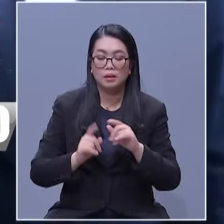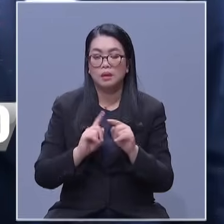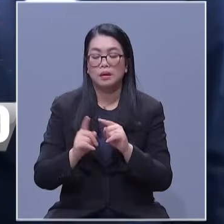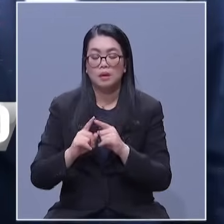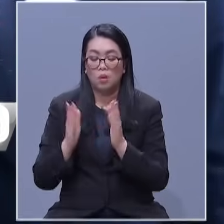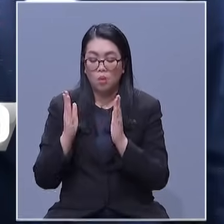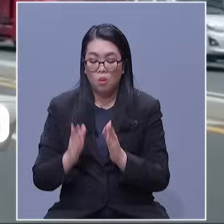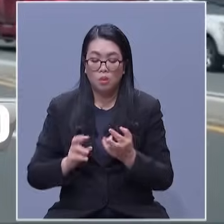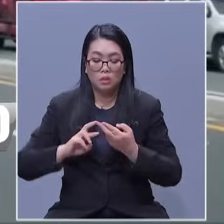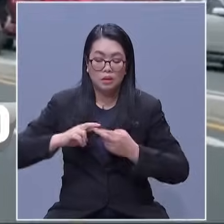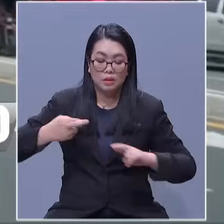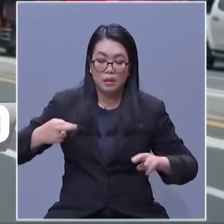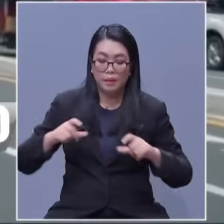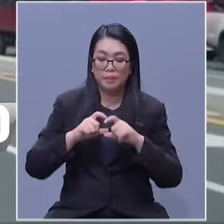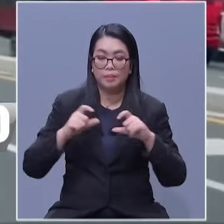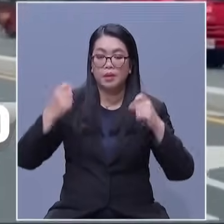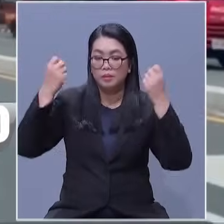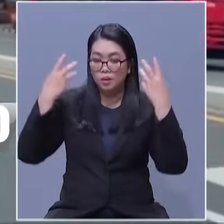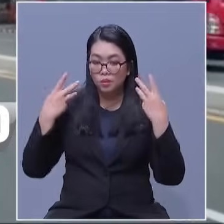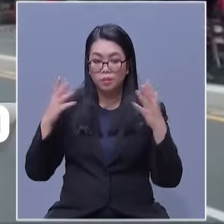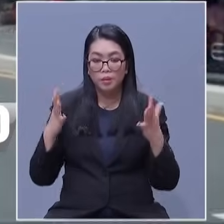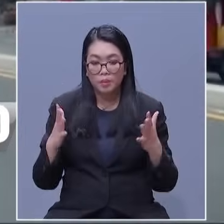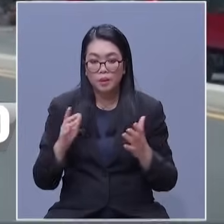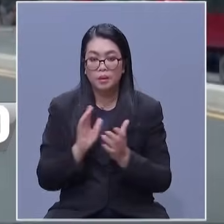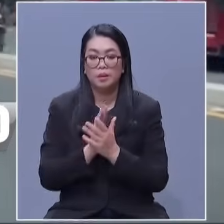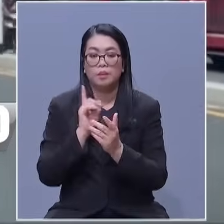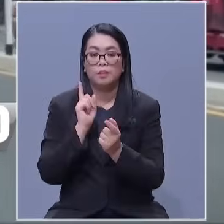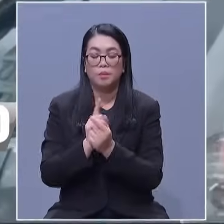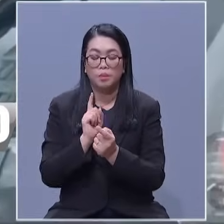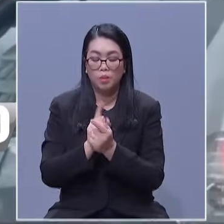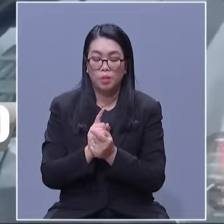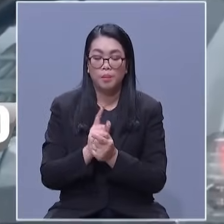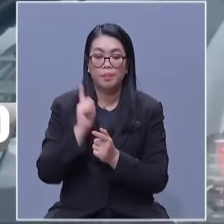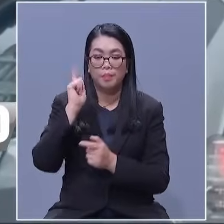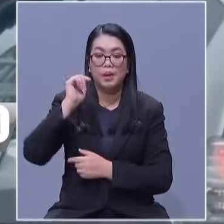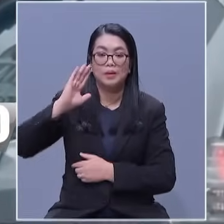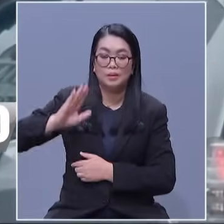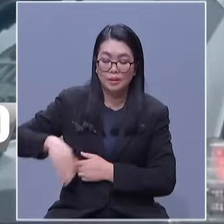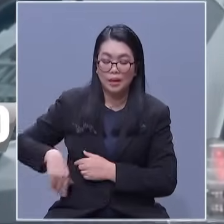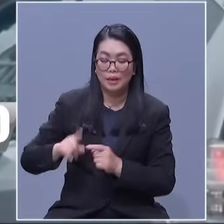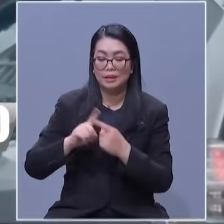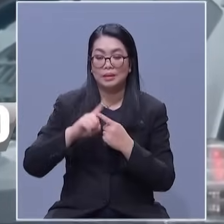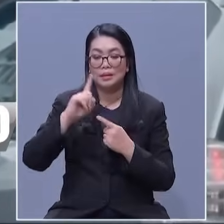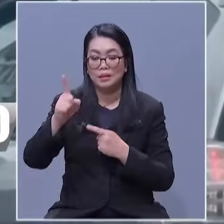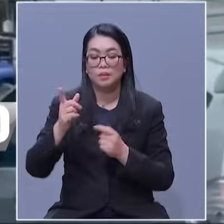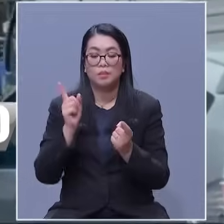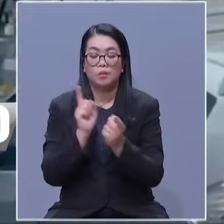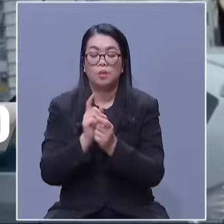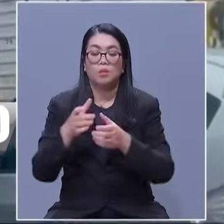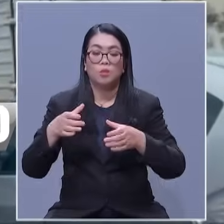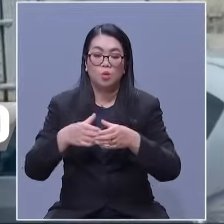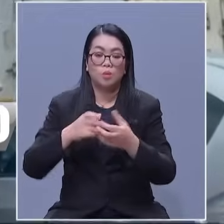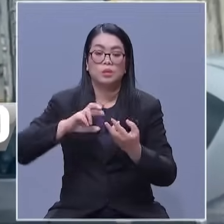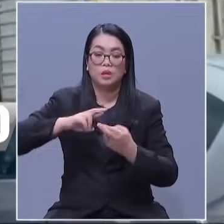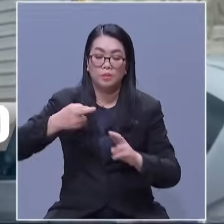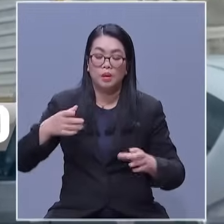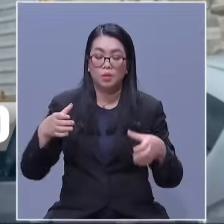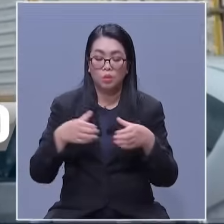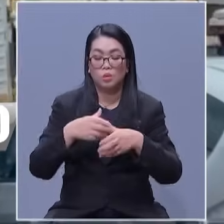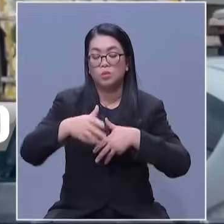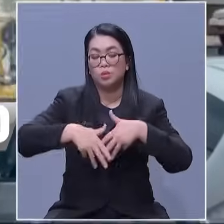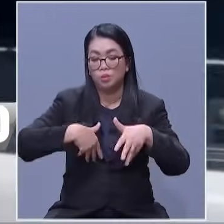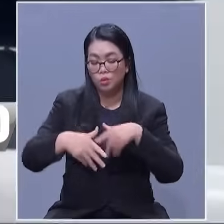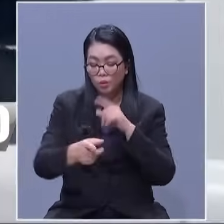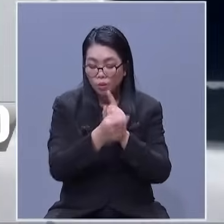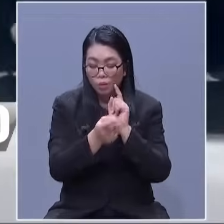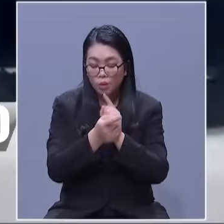ไร้สัญชาติบริเวณด่านพรมแดนแม่สายแห่งที่1ตำบลแม่สายอำเภอแม่สายจังหวัดเชียงรายก่อนที่ช่วงเย็นเห็นบอกว่า